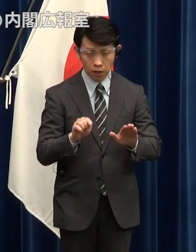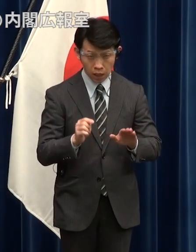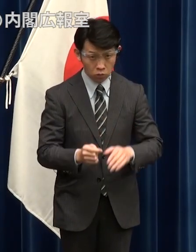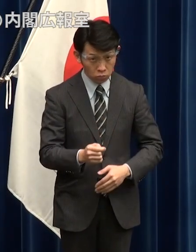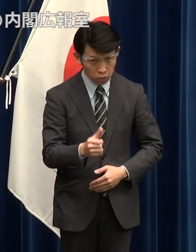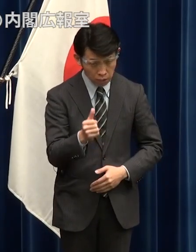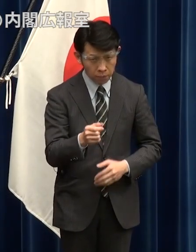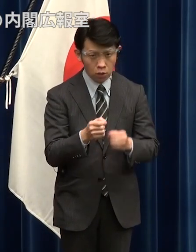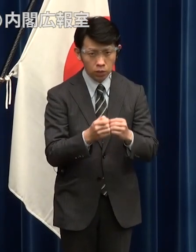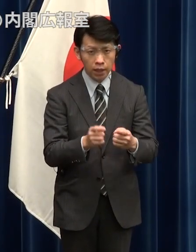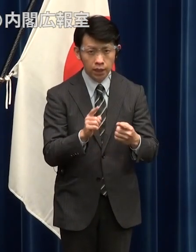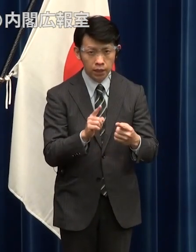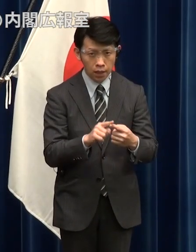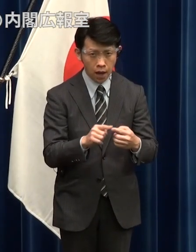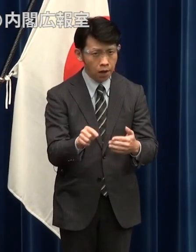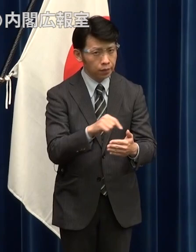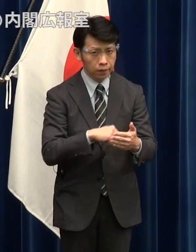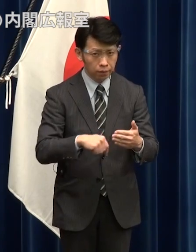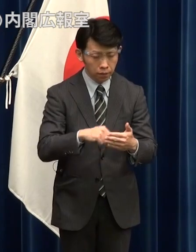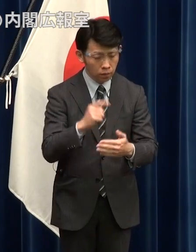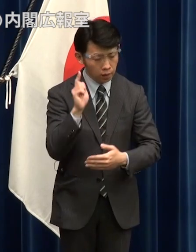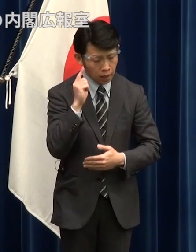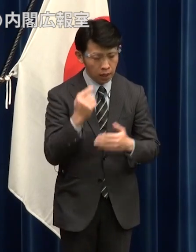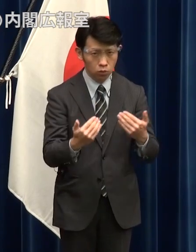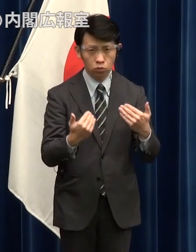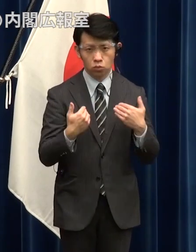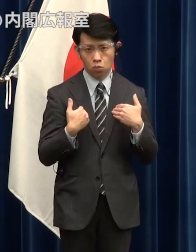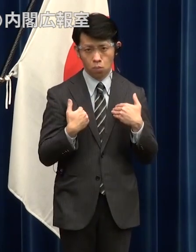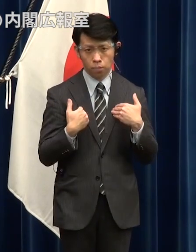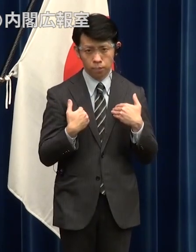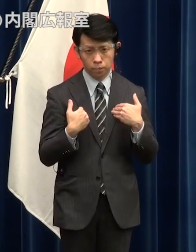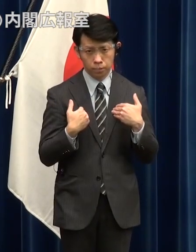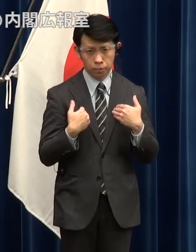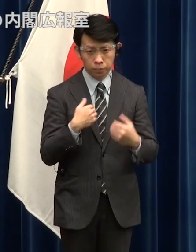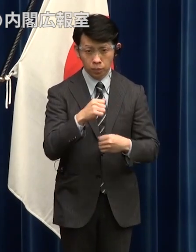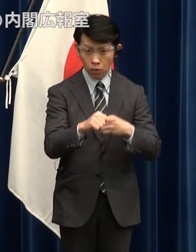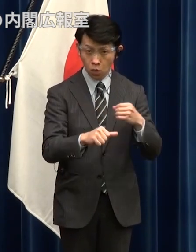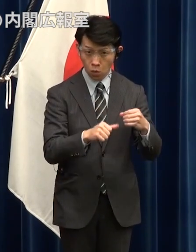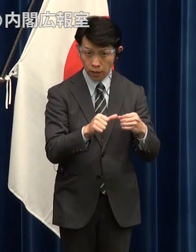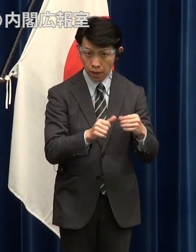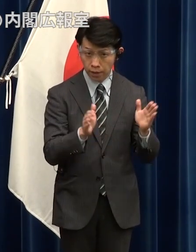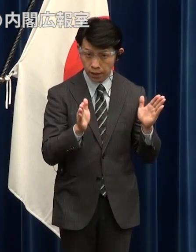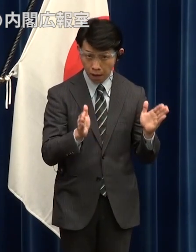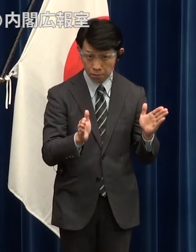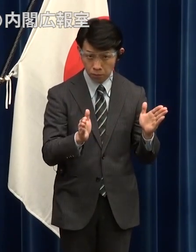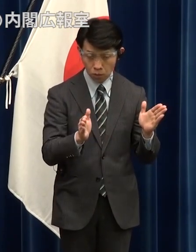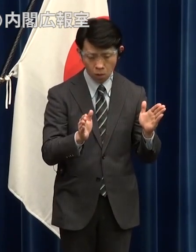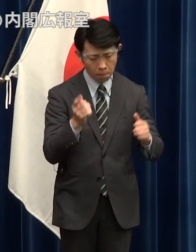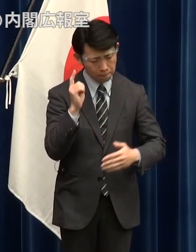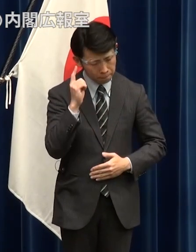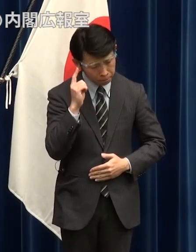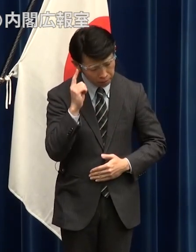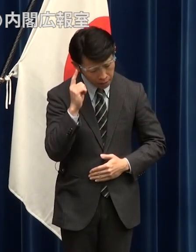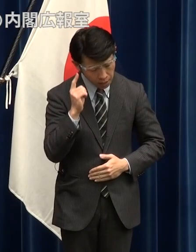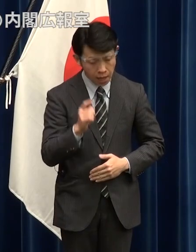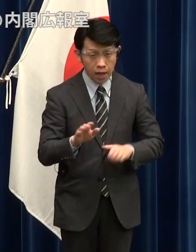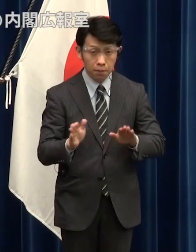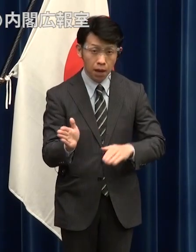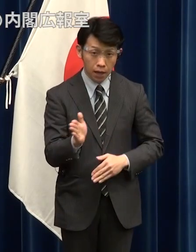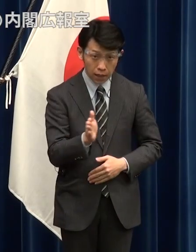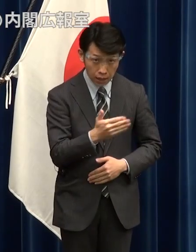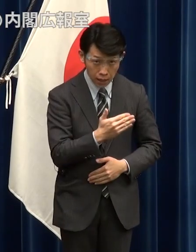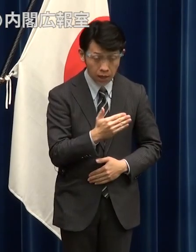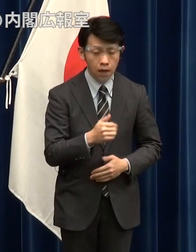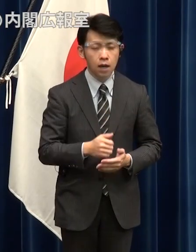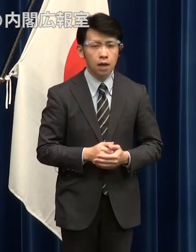具体的な対応を考えなければいけない、これから5年先を睨みながらこれから作業をし